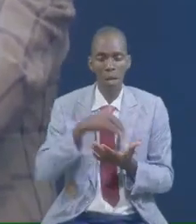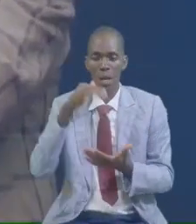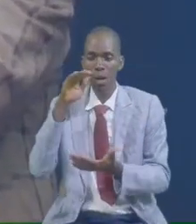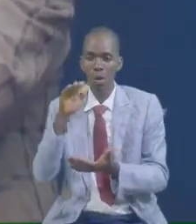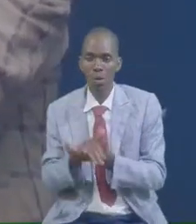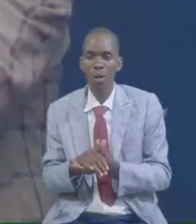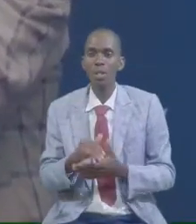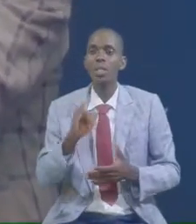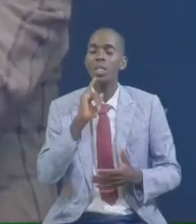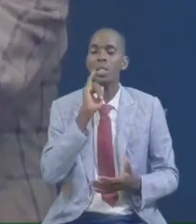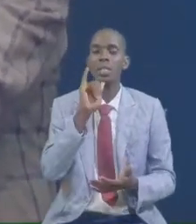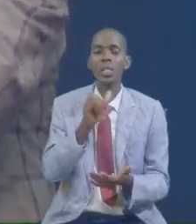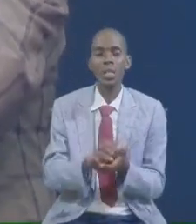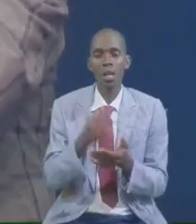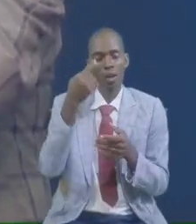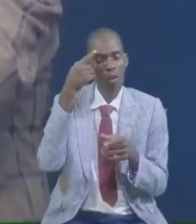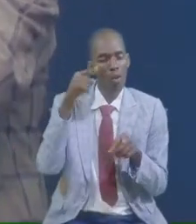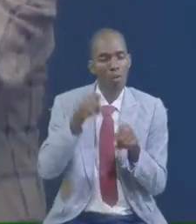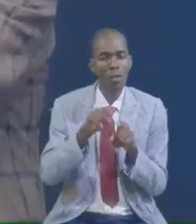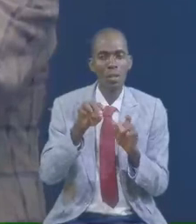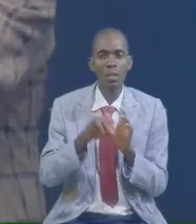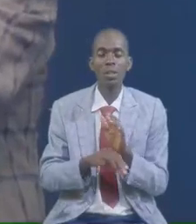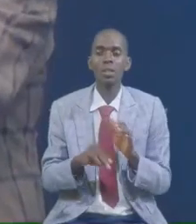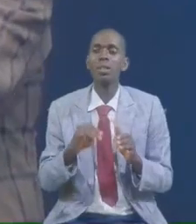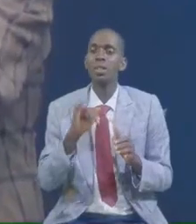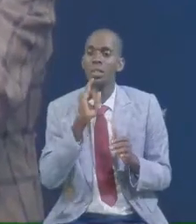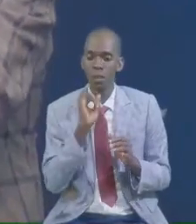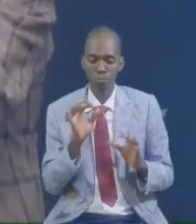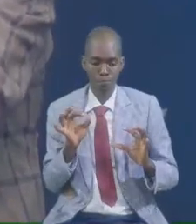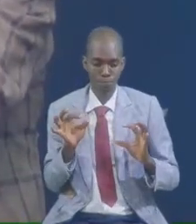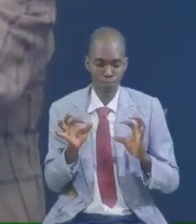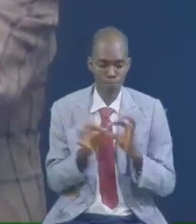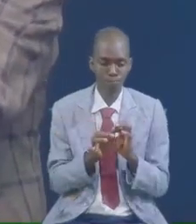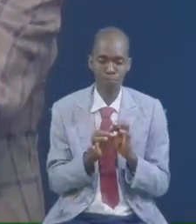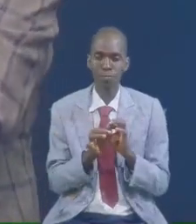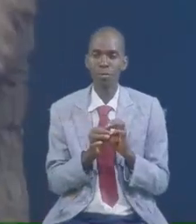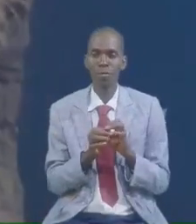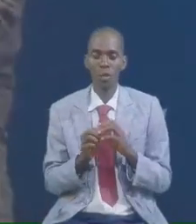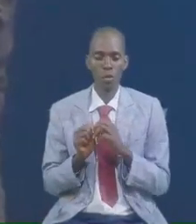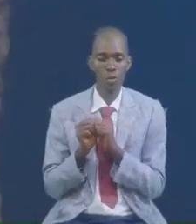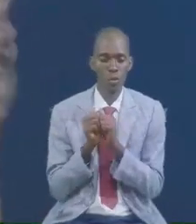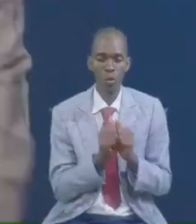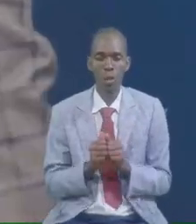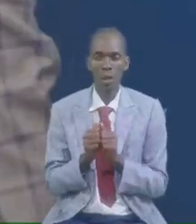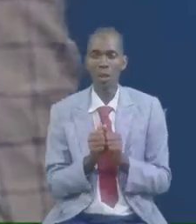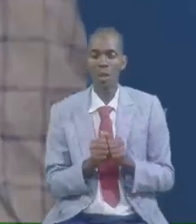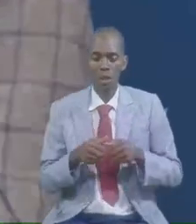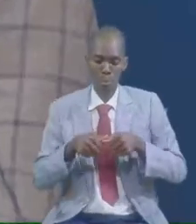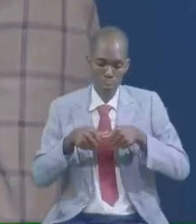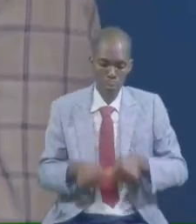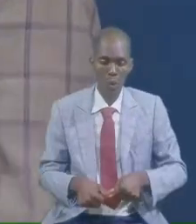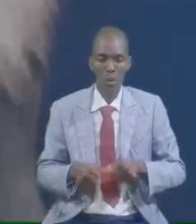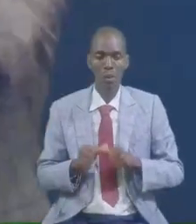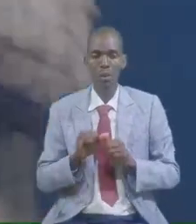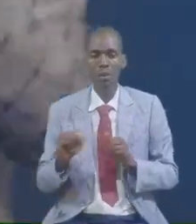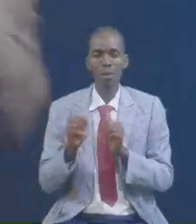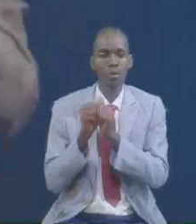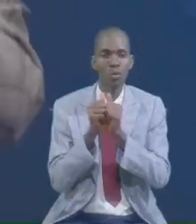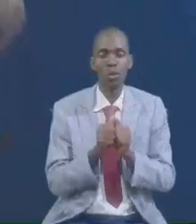femme. C'est ce type d'alliance. Et ils sont ensemble. Ils sont cimentés ensemble. Ils demeurent